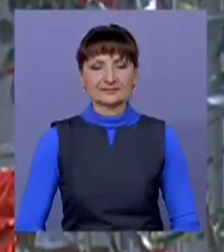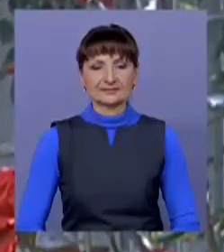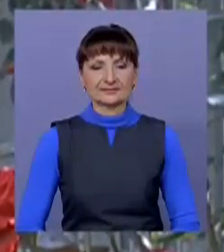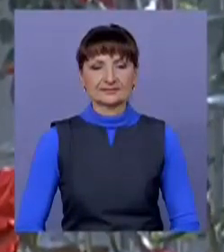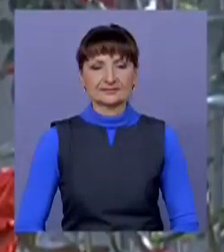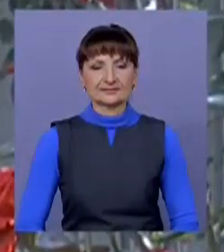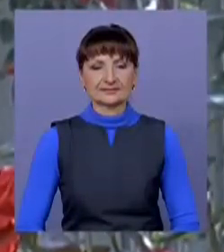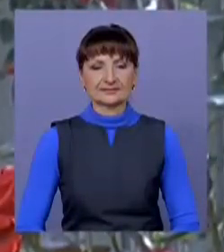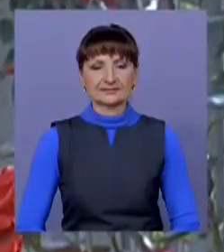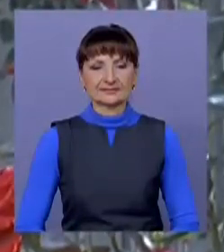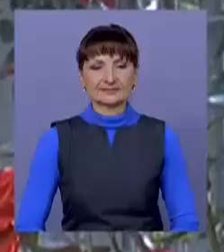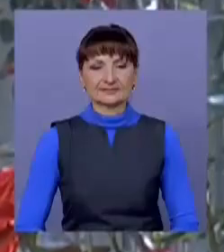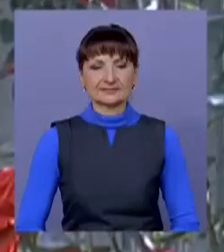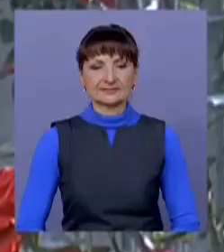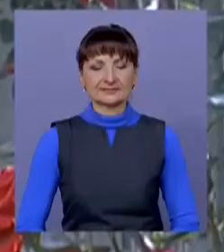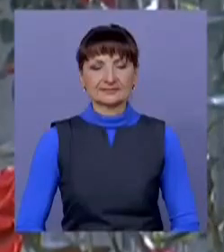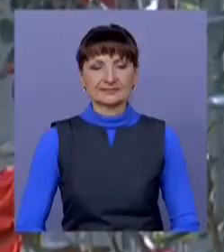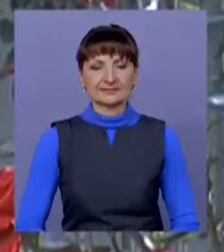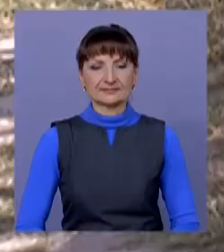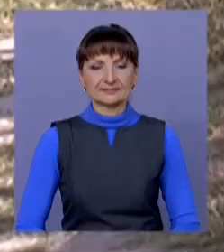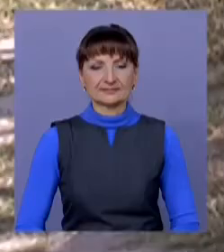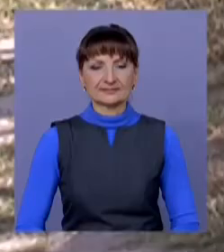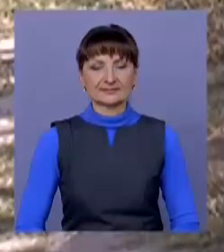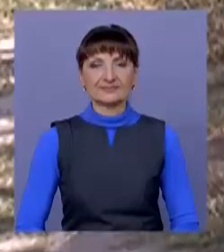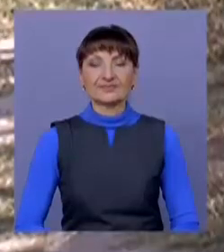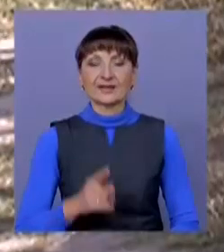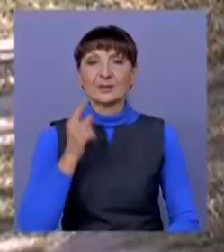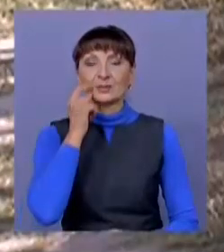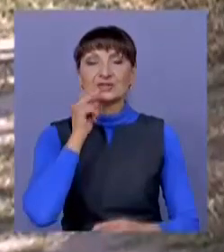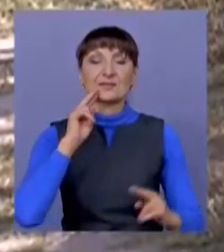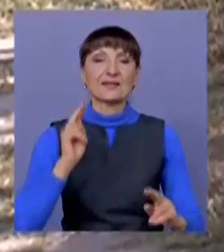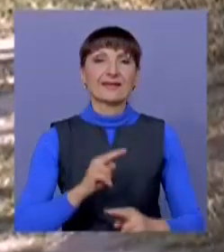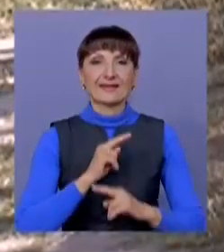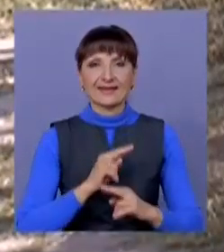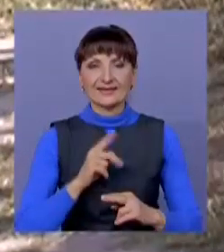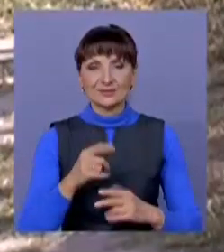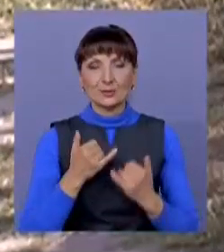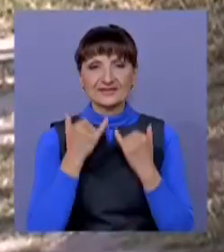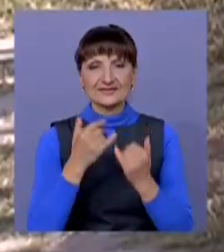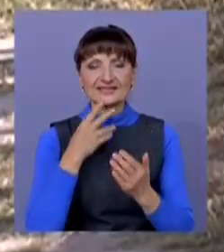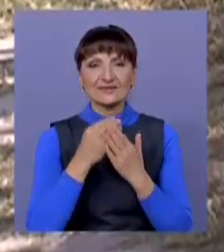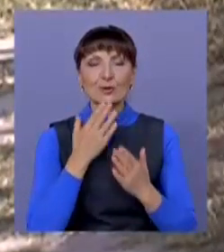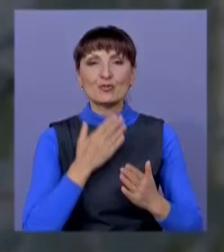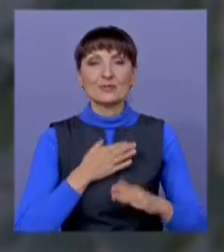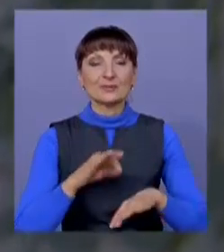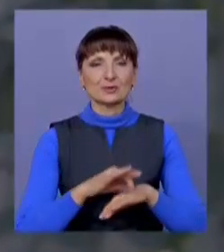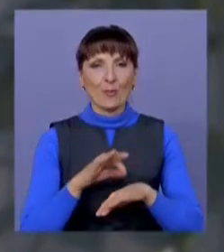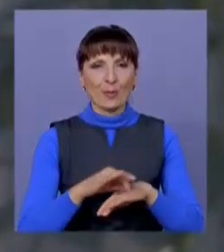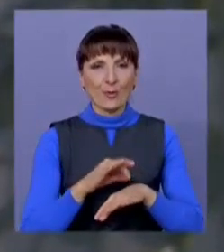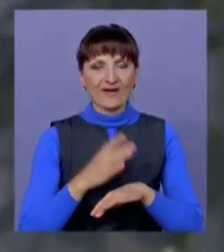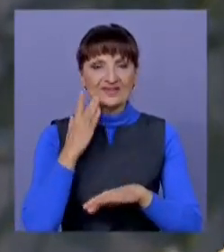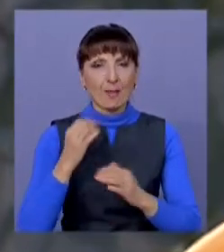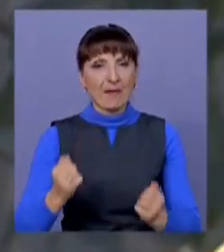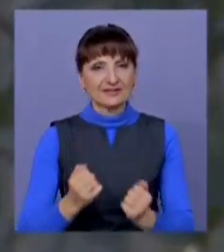его 100х душевные строки сеет кир медиа баев посвятил свои любимые супруги который всегда